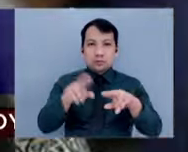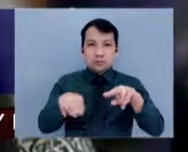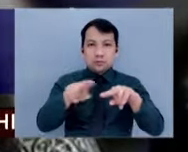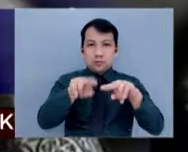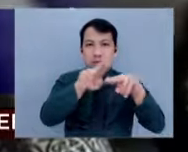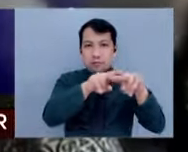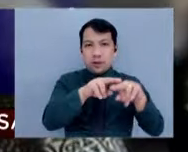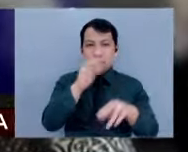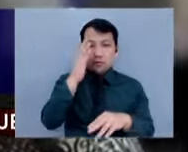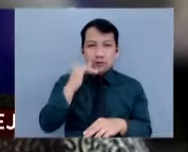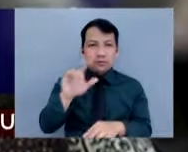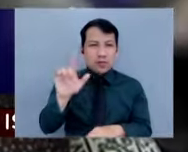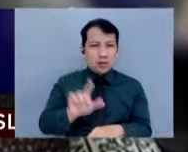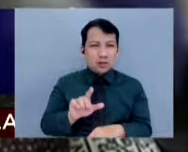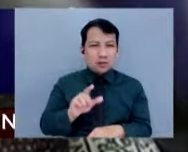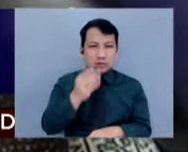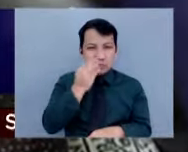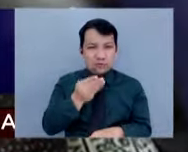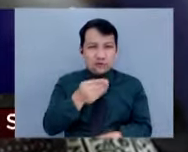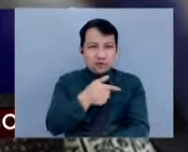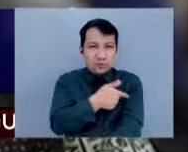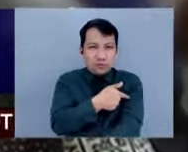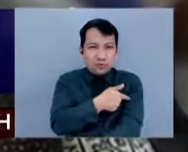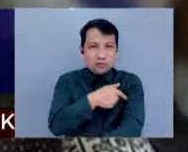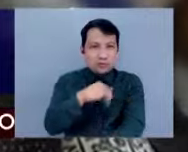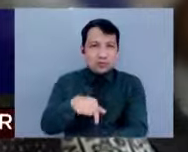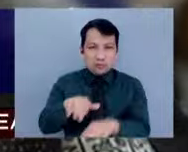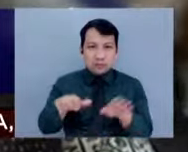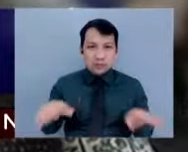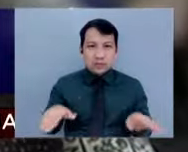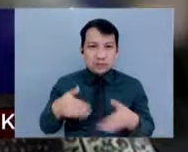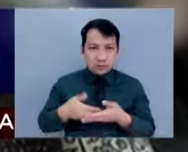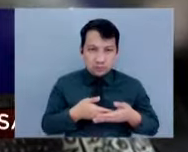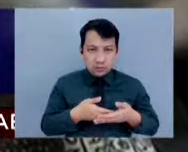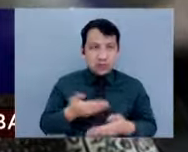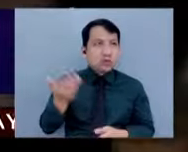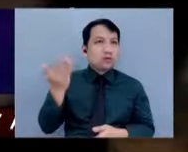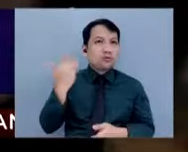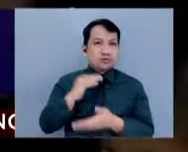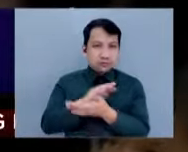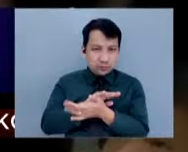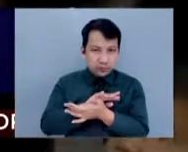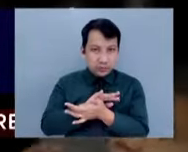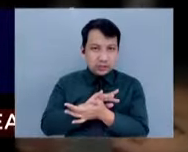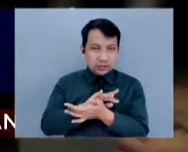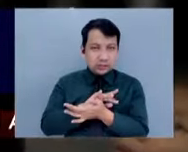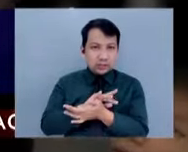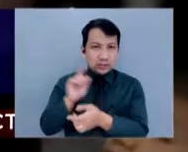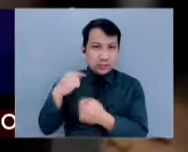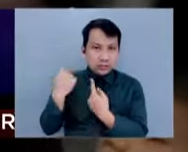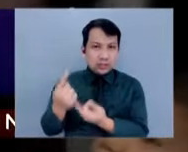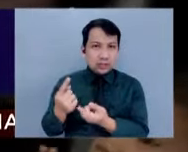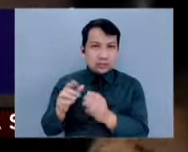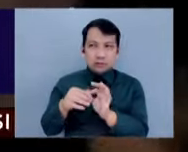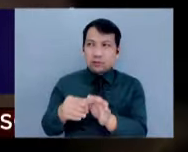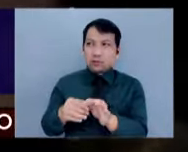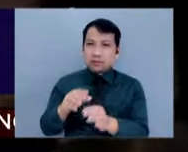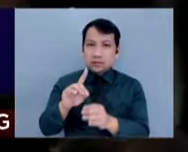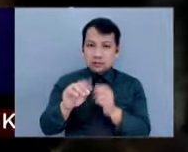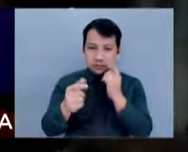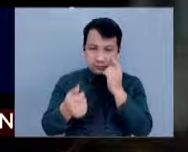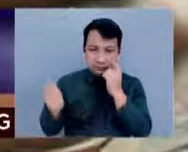ang mababang bilang ng mga nababakunahang bata at sanggol mula noong pandemya. Ayon kay Health Undersecretary Eric